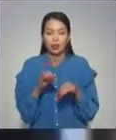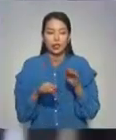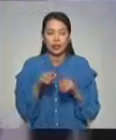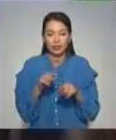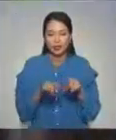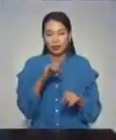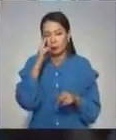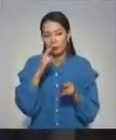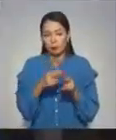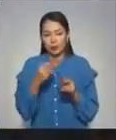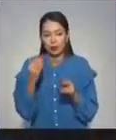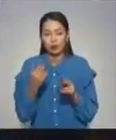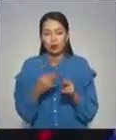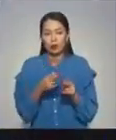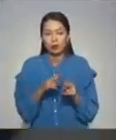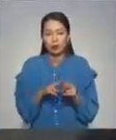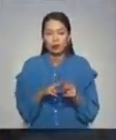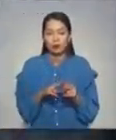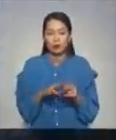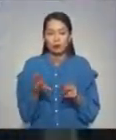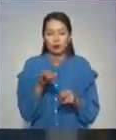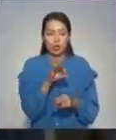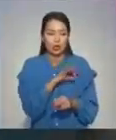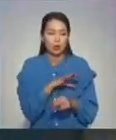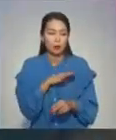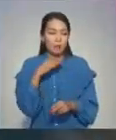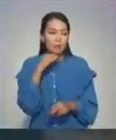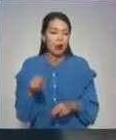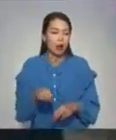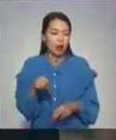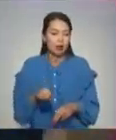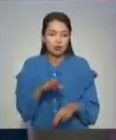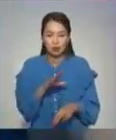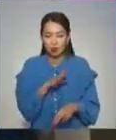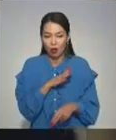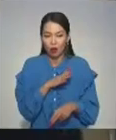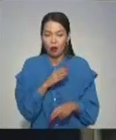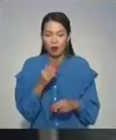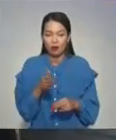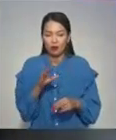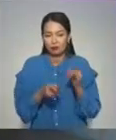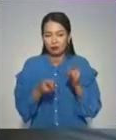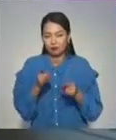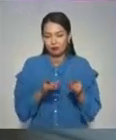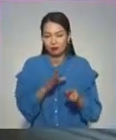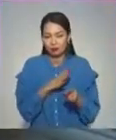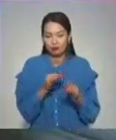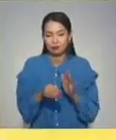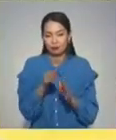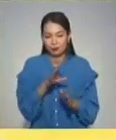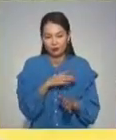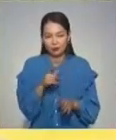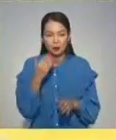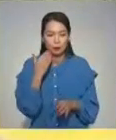брат. Планируя замести следы, семейство даже использовало мясорубку. Найдены две кастрюли с мясом, предположительно